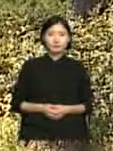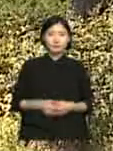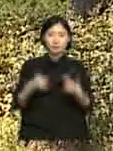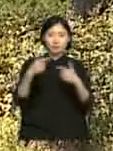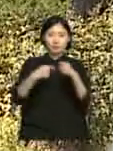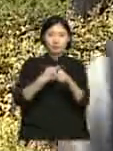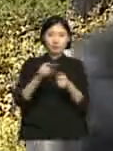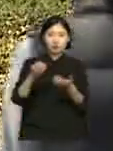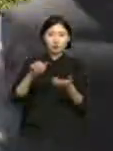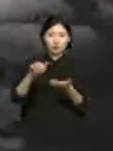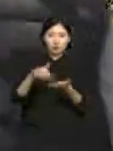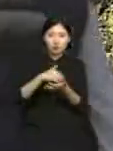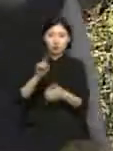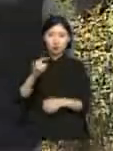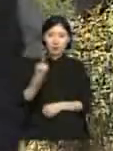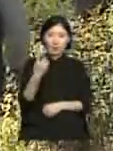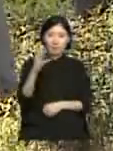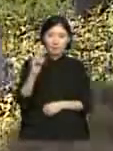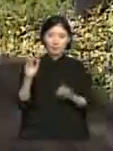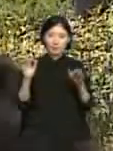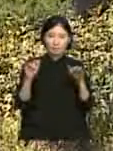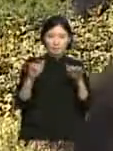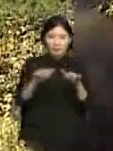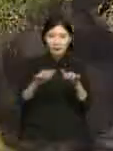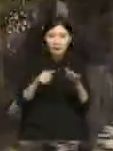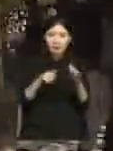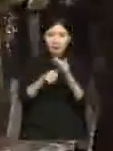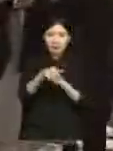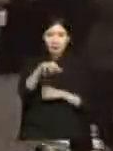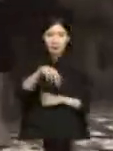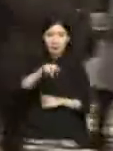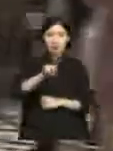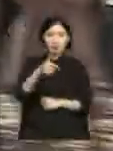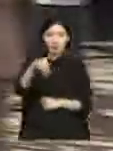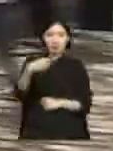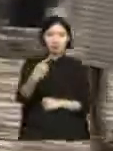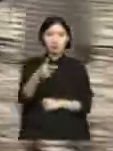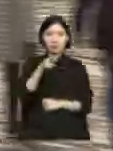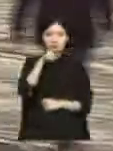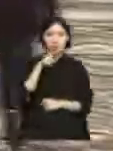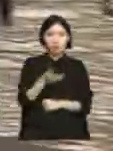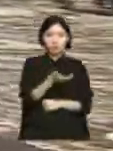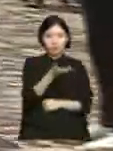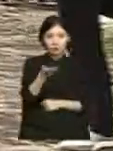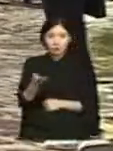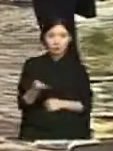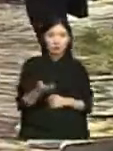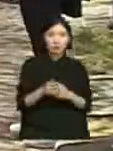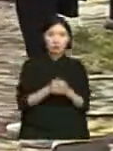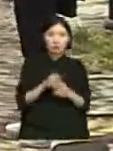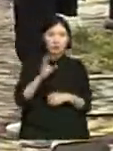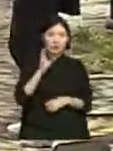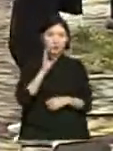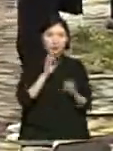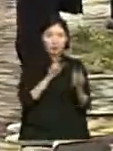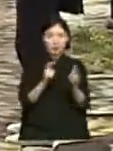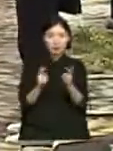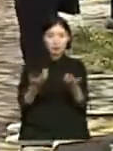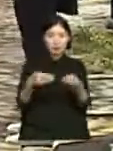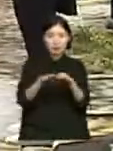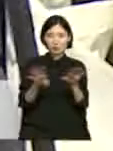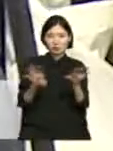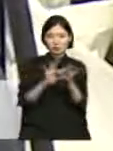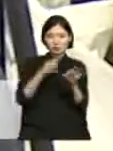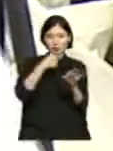매년 수백만 명이 찾는 송파구 의 대표적인 명소 석촌호수 하지만 서울 놀이 바 담과 전망대 카페 등의 시설 연계성이